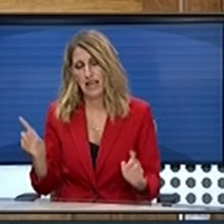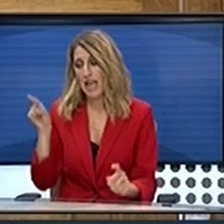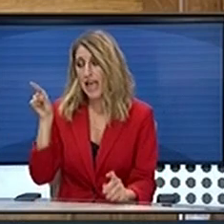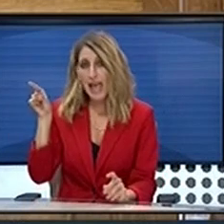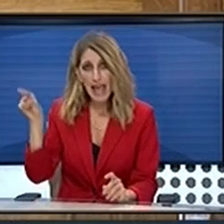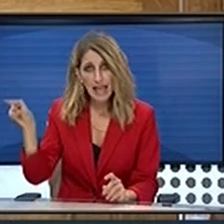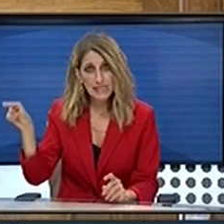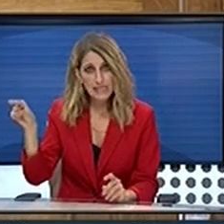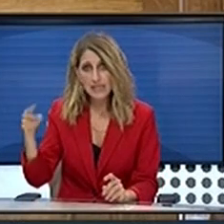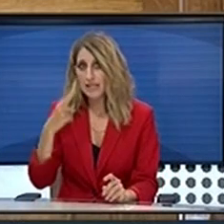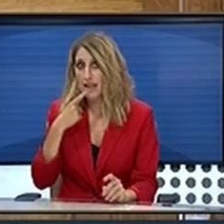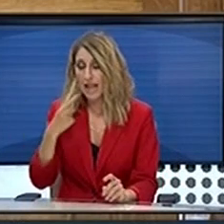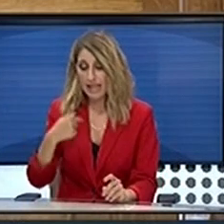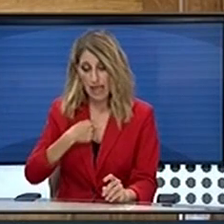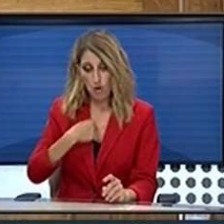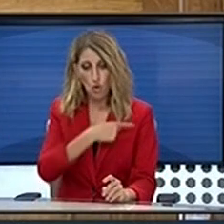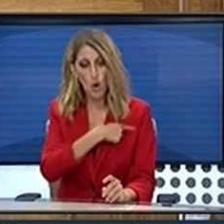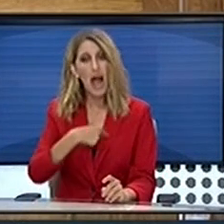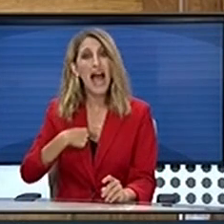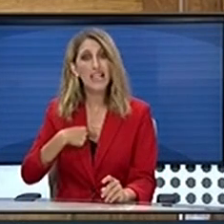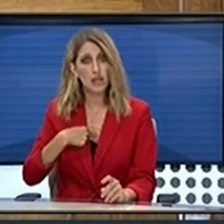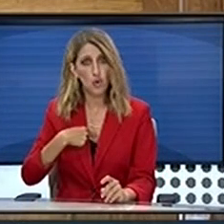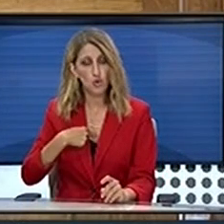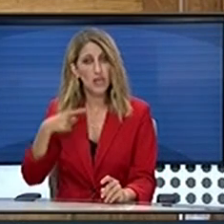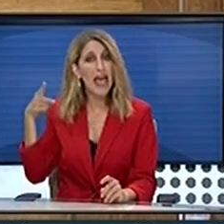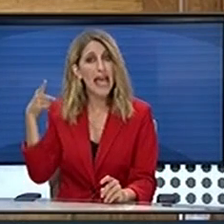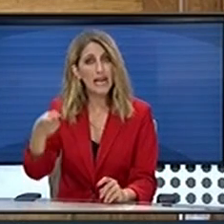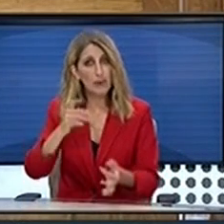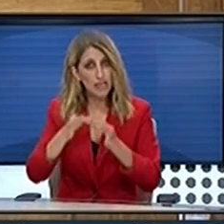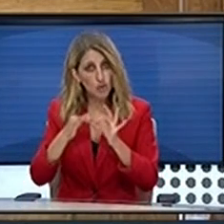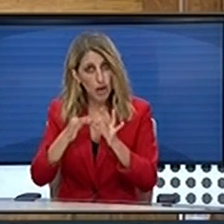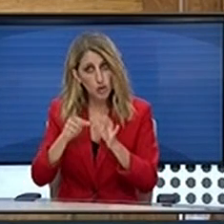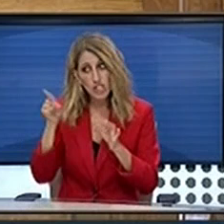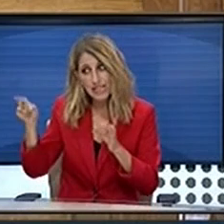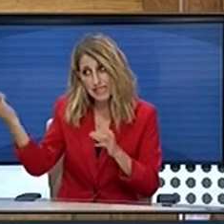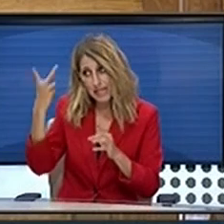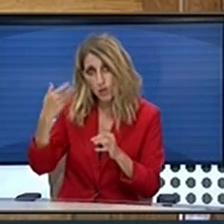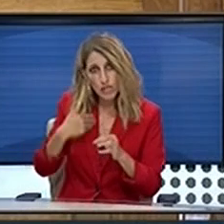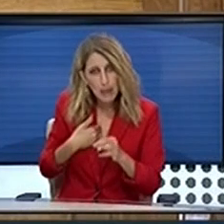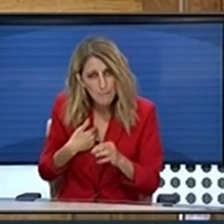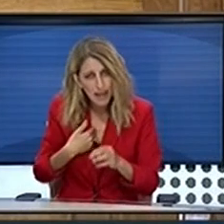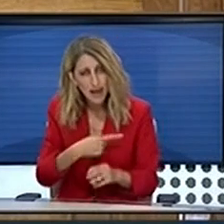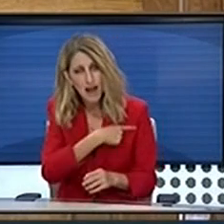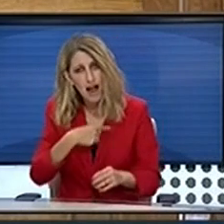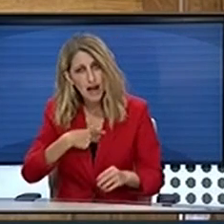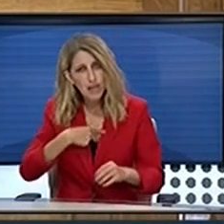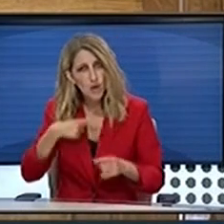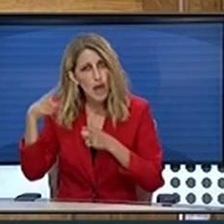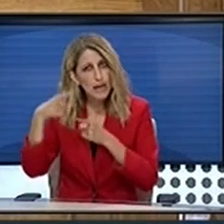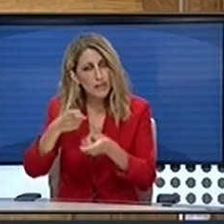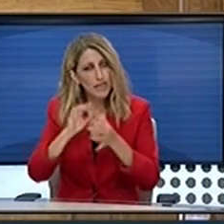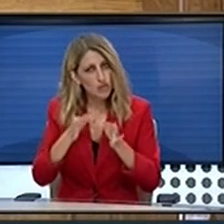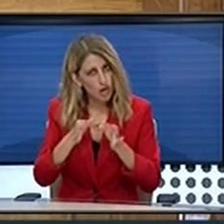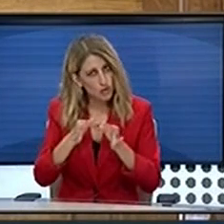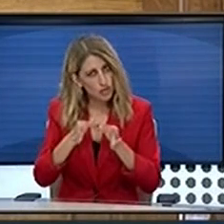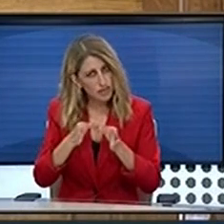αρχηγό εγκληματικής οργάνωσης. Εσείς κύριε Τσίπρα, που σας έχουν καταγγείλει, προσέξτε, όχι